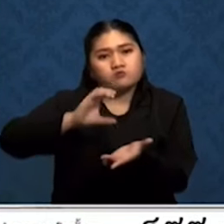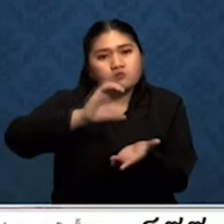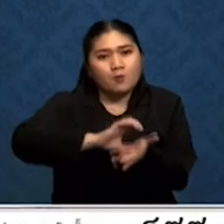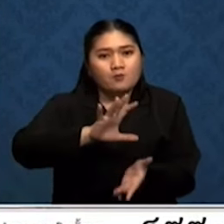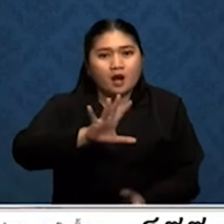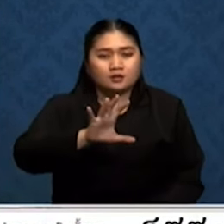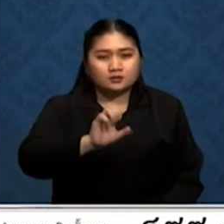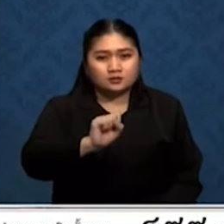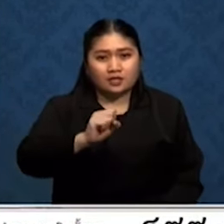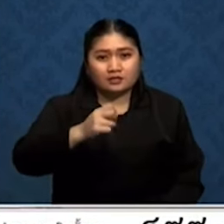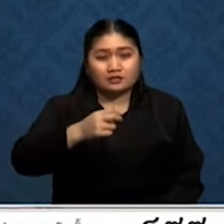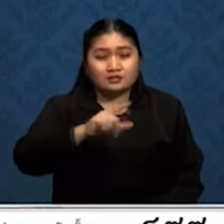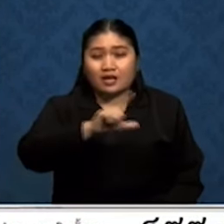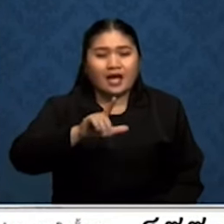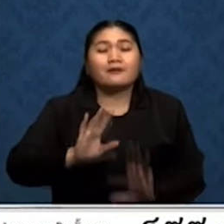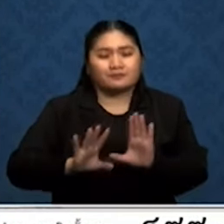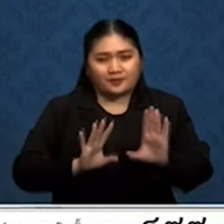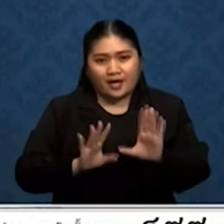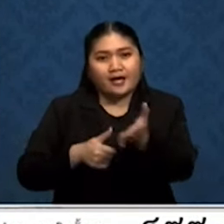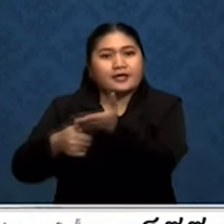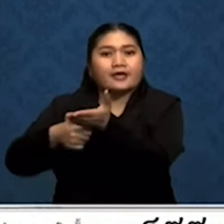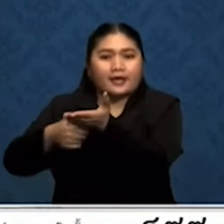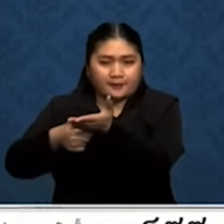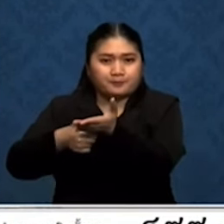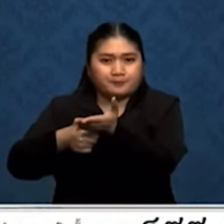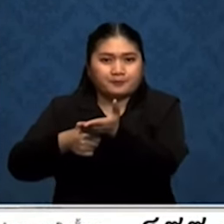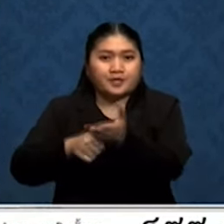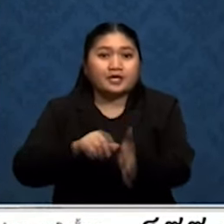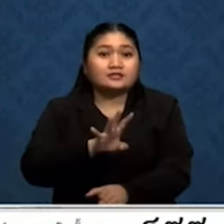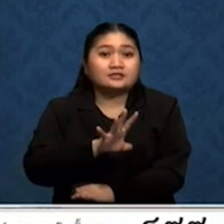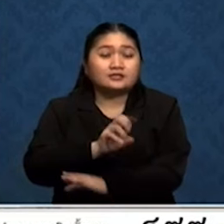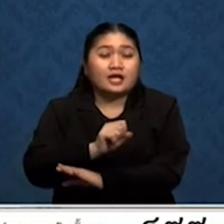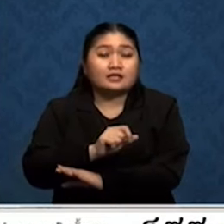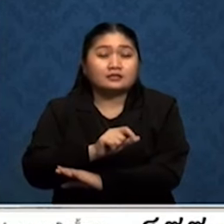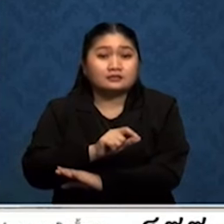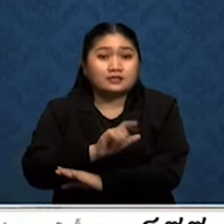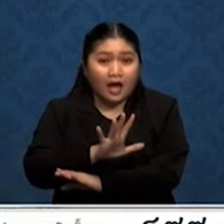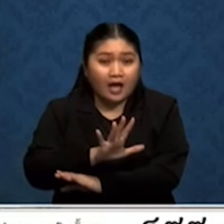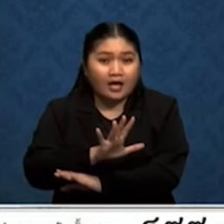หรอ 4 แสนห้าเอาผมแก้ให้ ไปใส่มือคนไทย